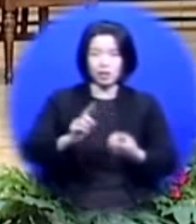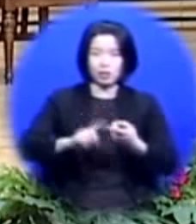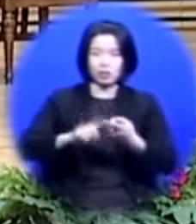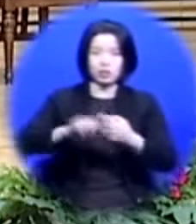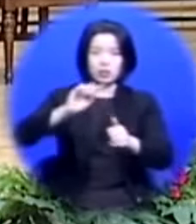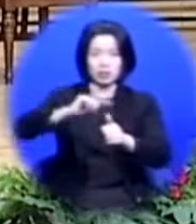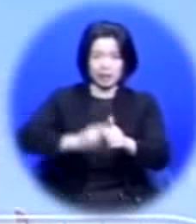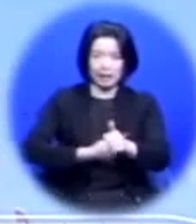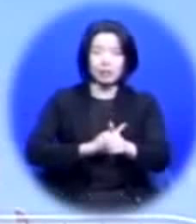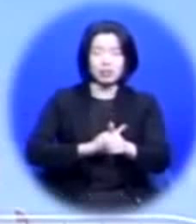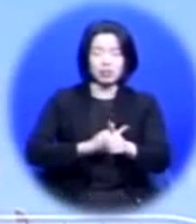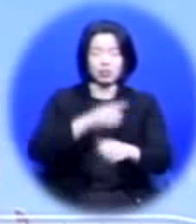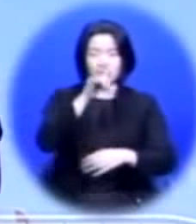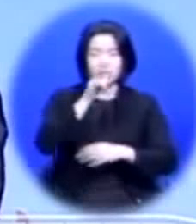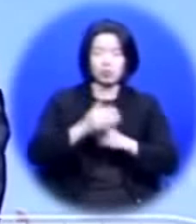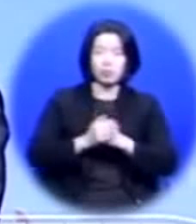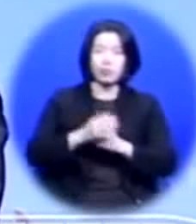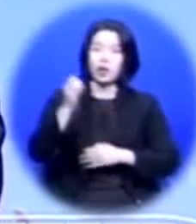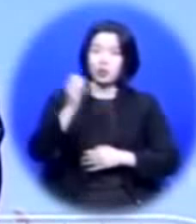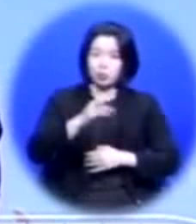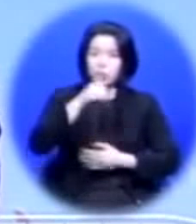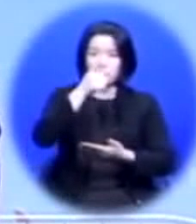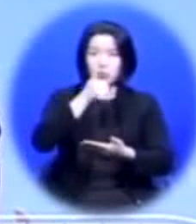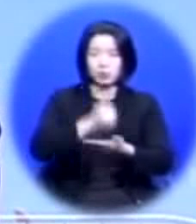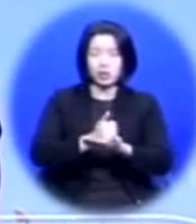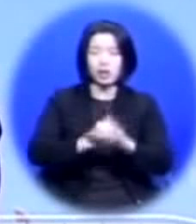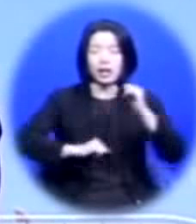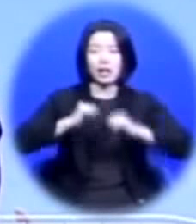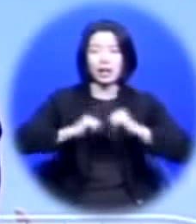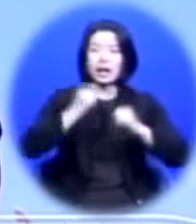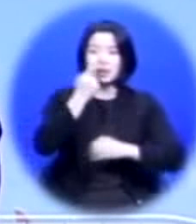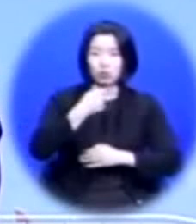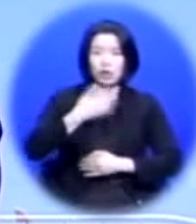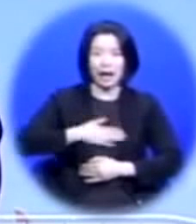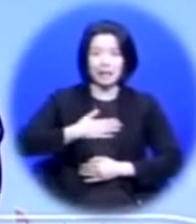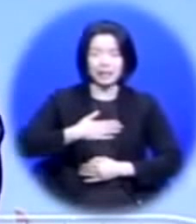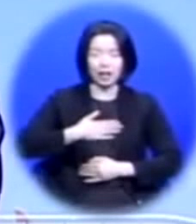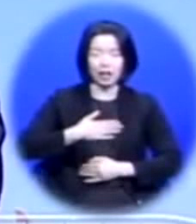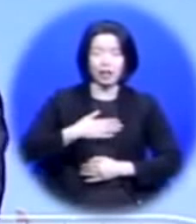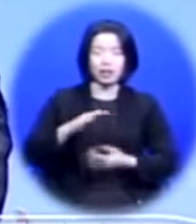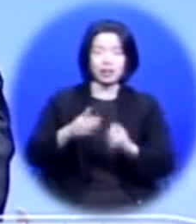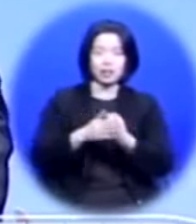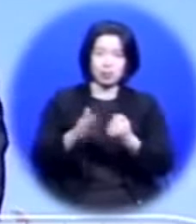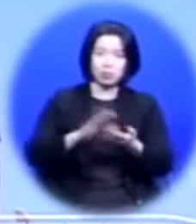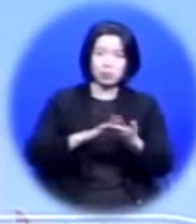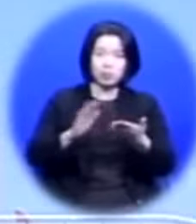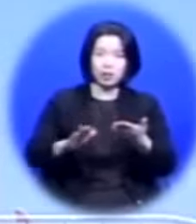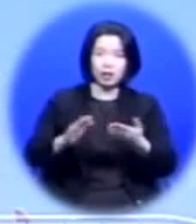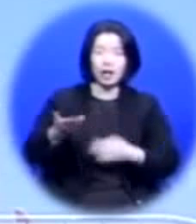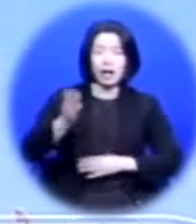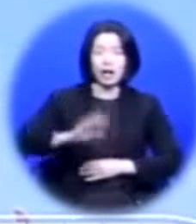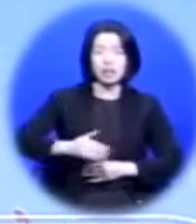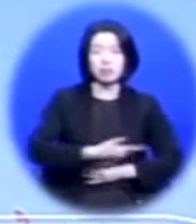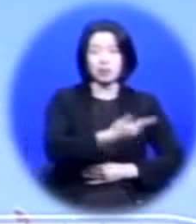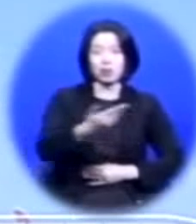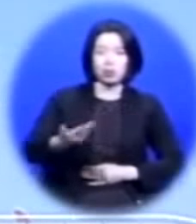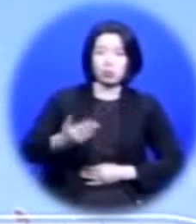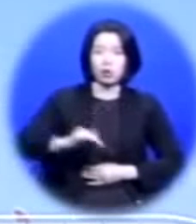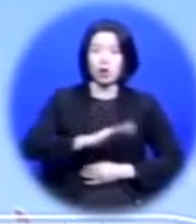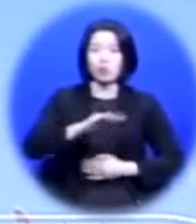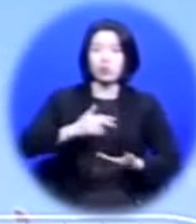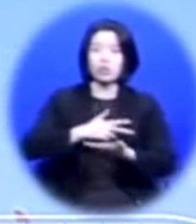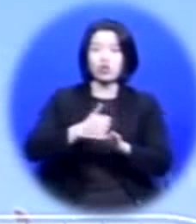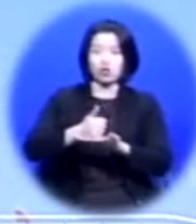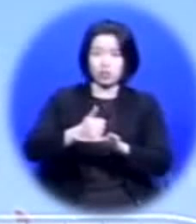하는 겁니다 또 죄짓는 줄로 아니까 근데 여러분 우리 주님의